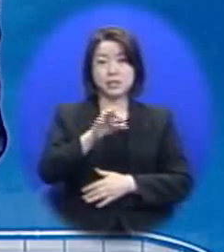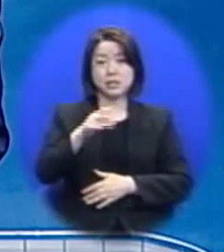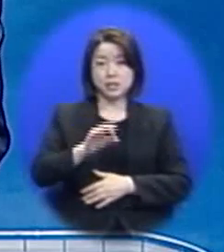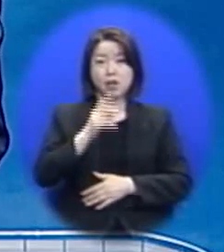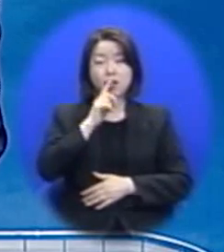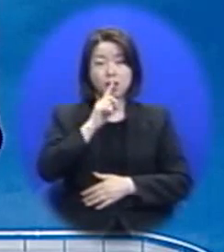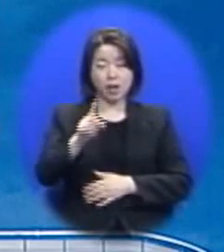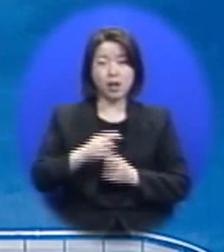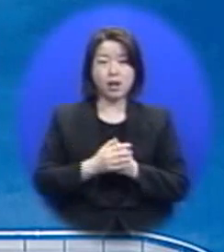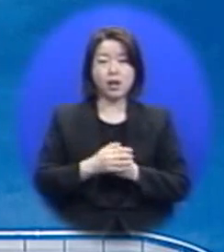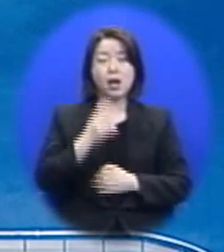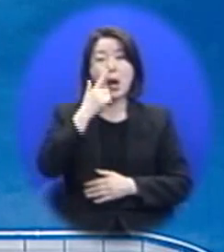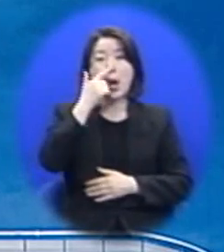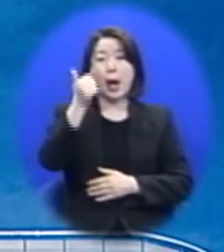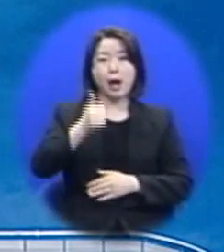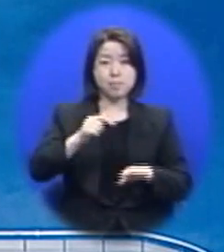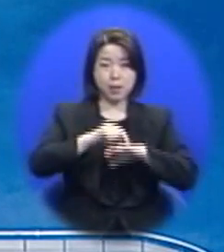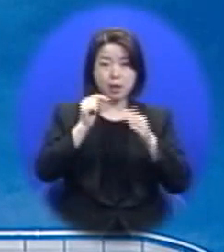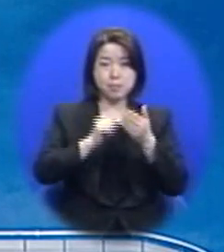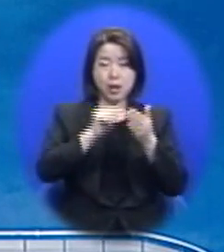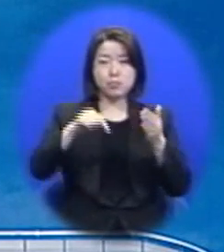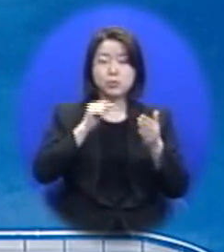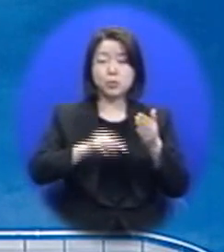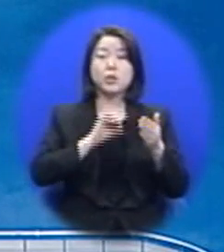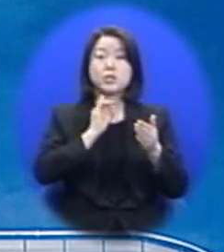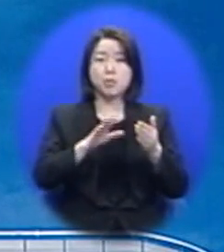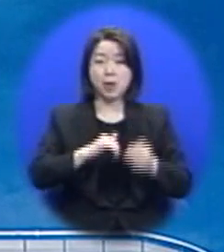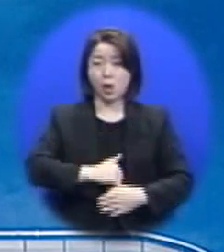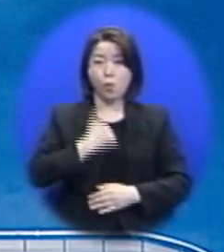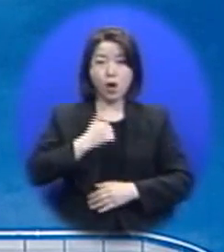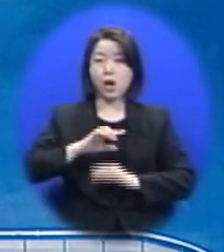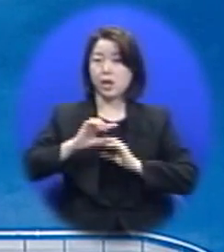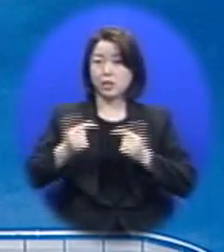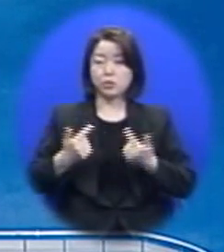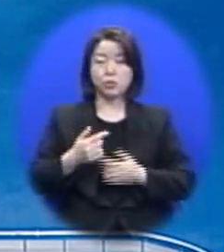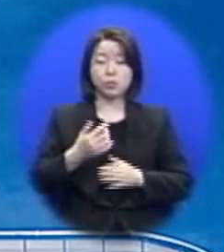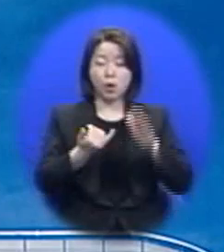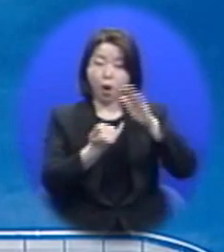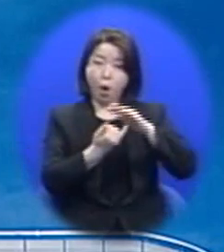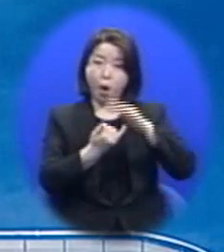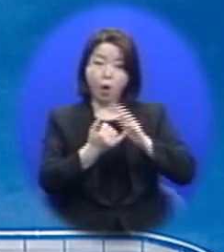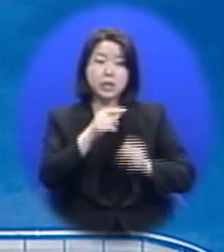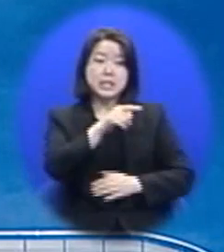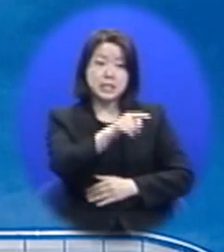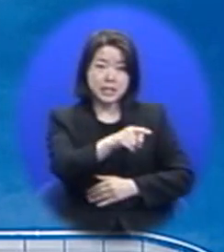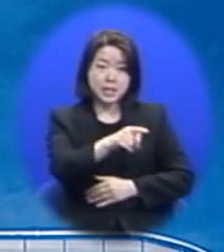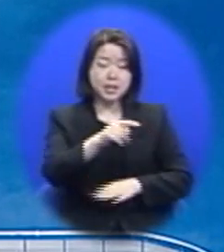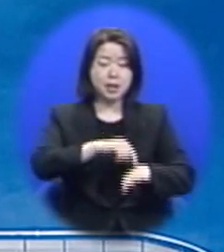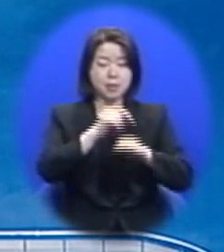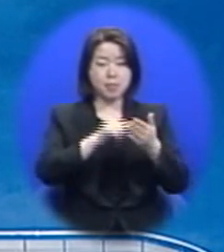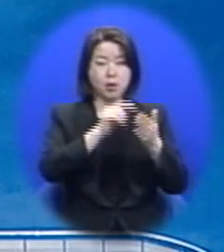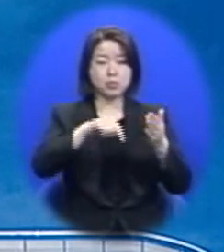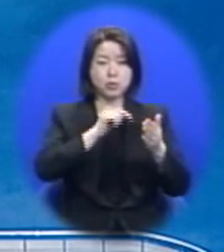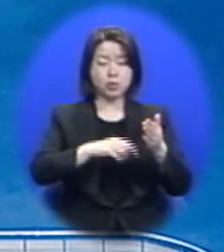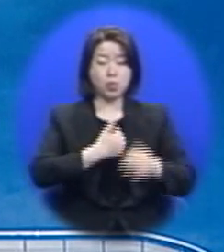아빠 마음속에서만 화가 있었던 게 아니고 어린 내 마음에도 화가 있었던 걸 아빠가 몰랐다.